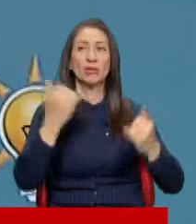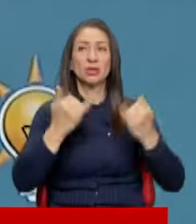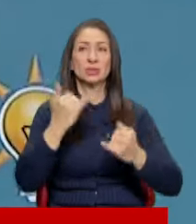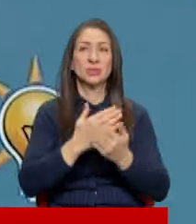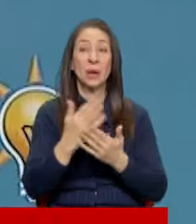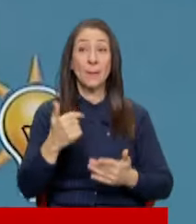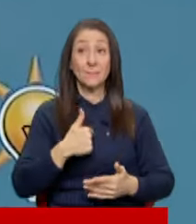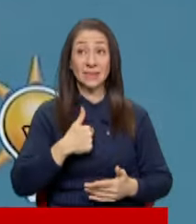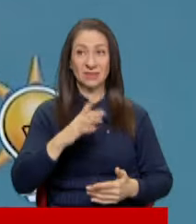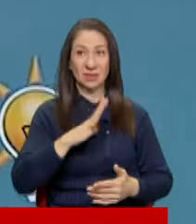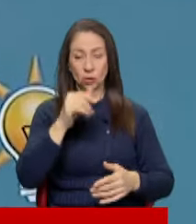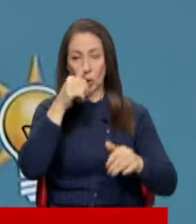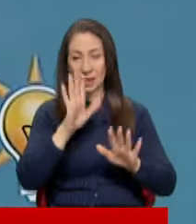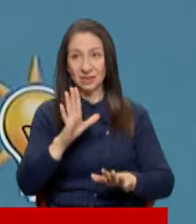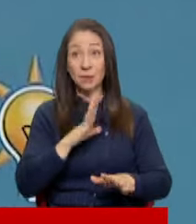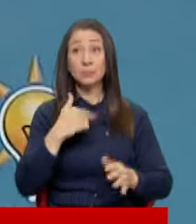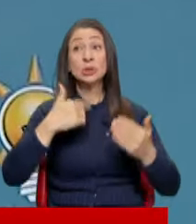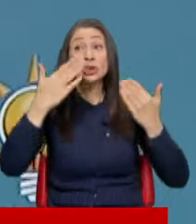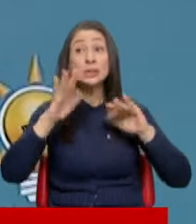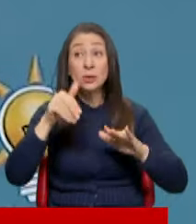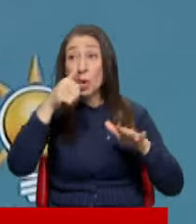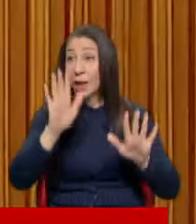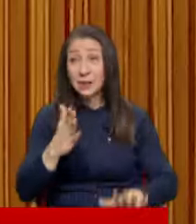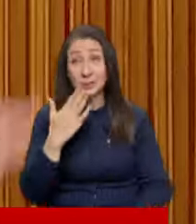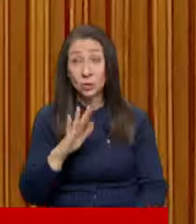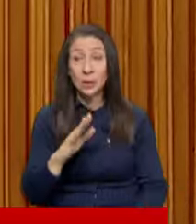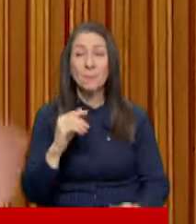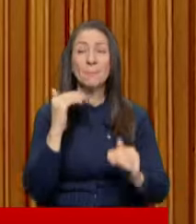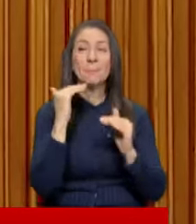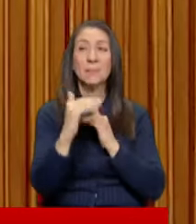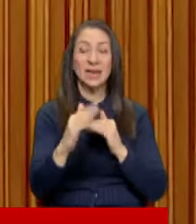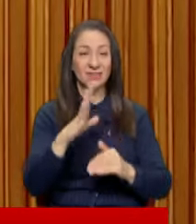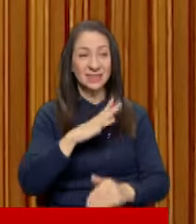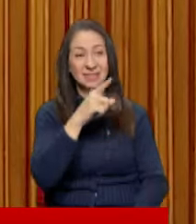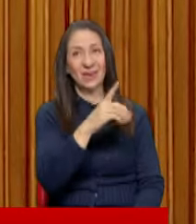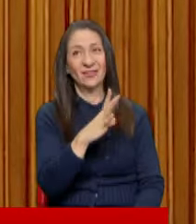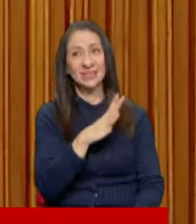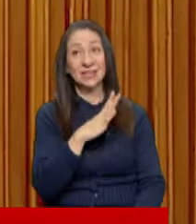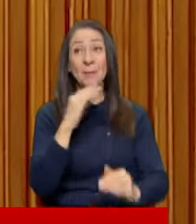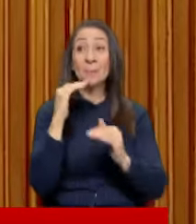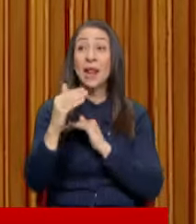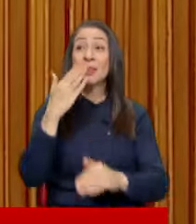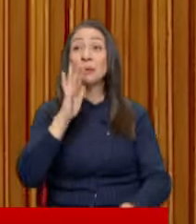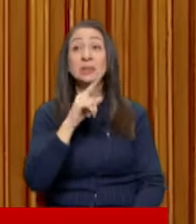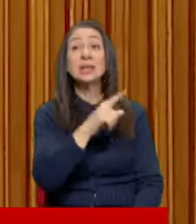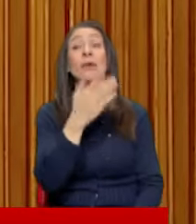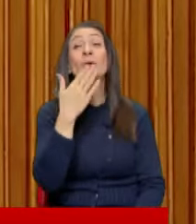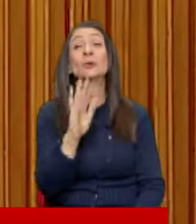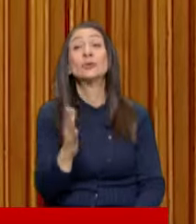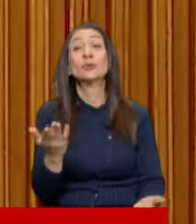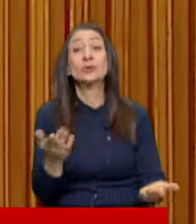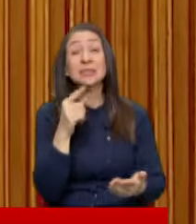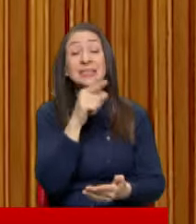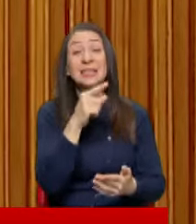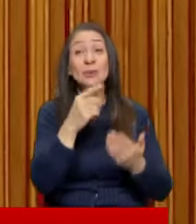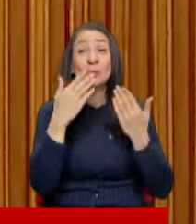sürüyor biz varsak doğalgaz var Biz yoksak doğalgaz yok Millet varsa sen varsın millet Yoksa sen de yoksun